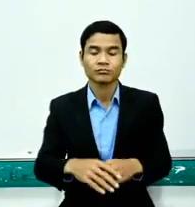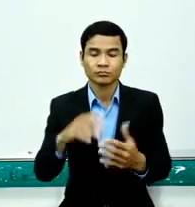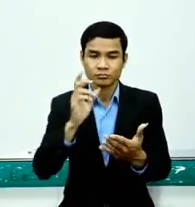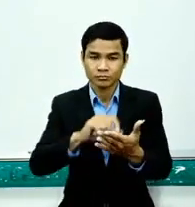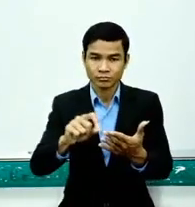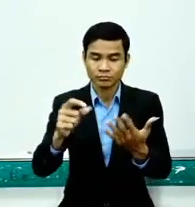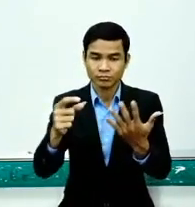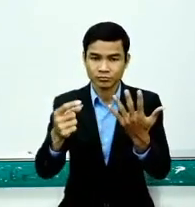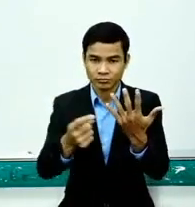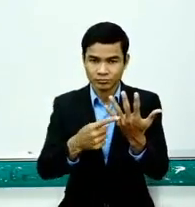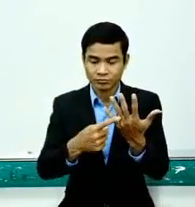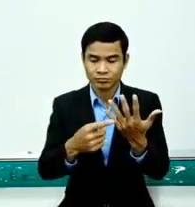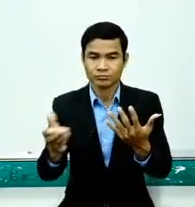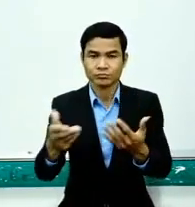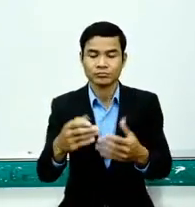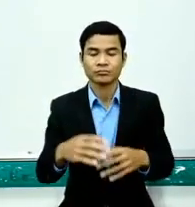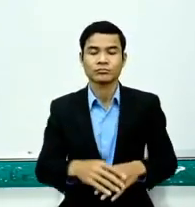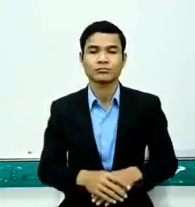Sra al.